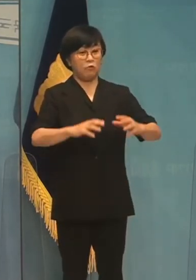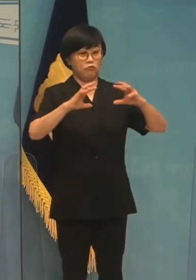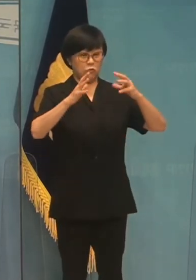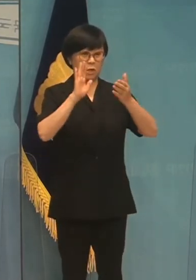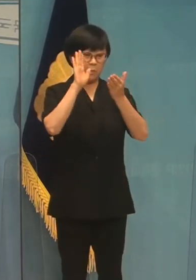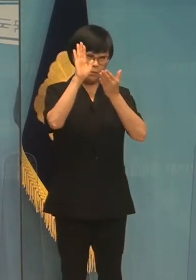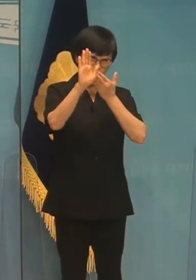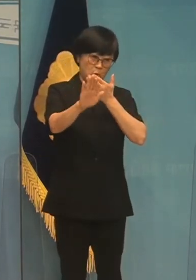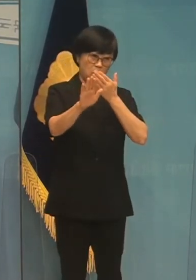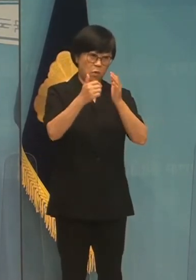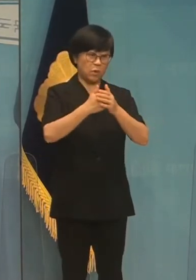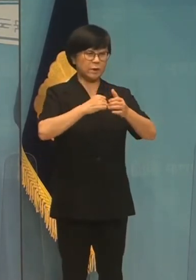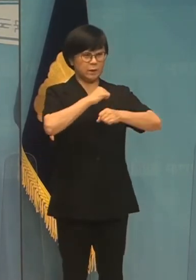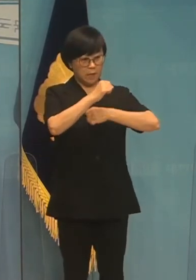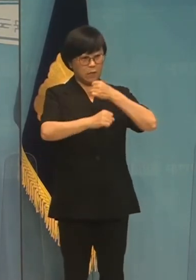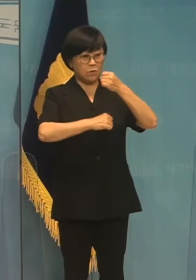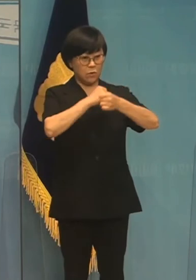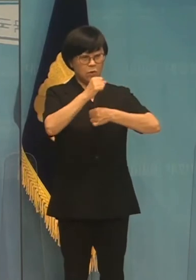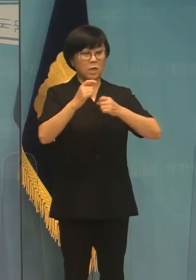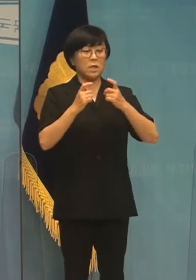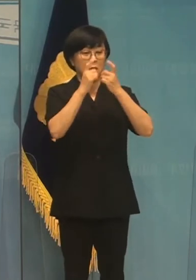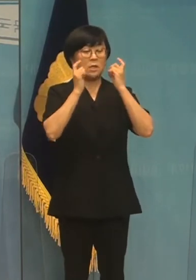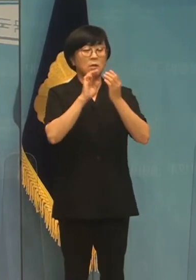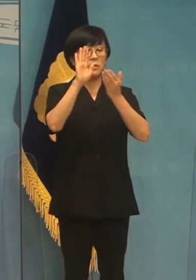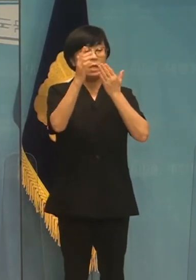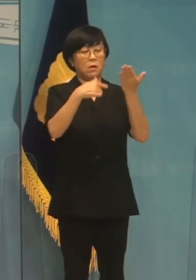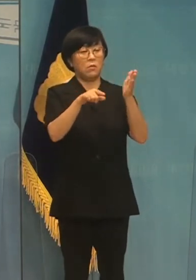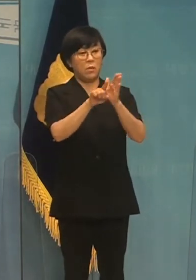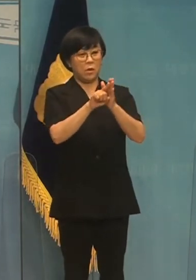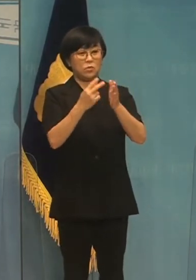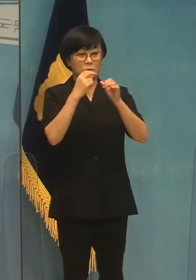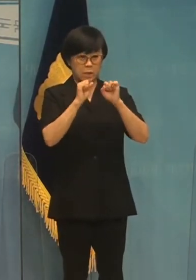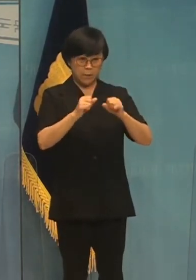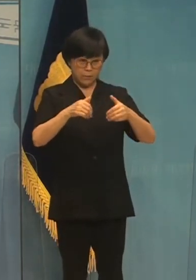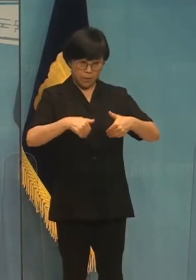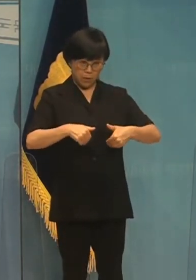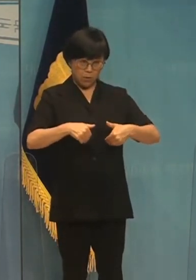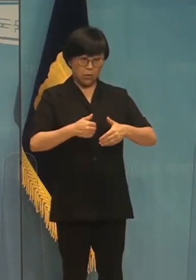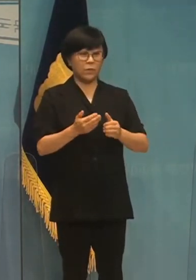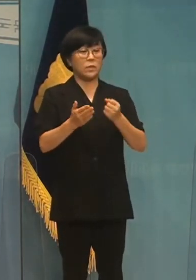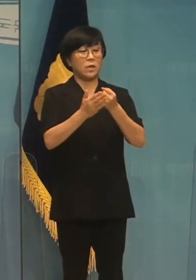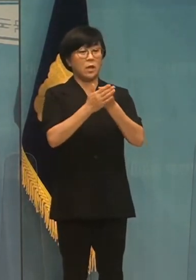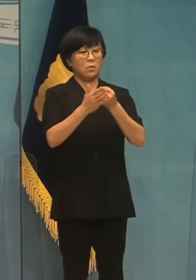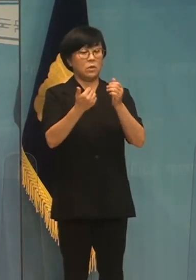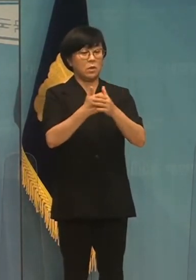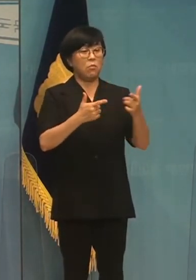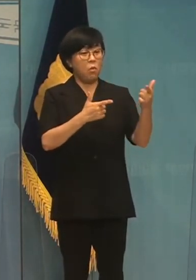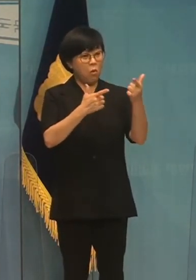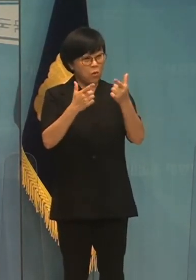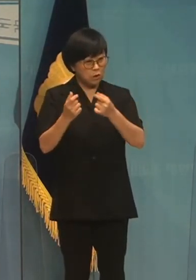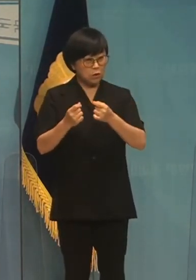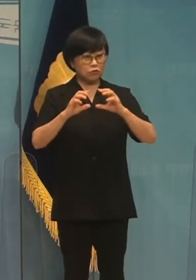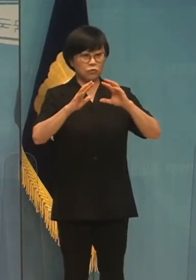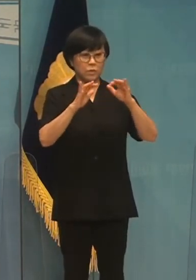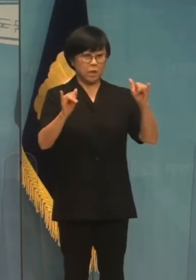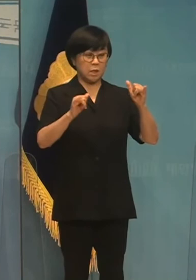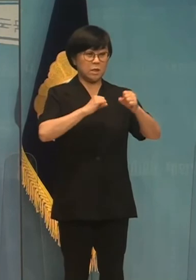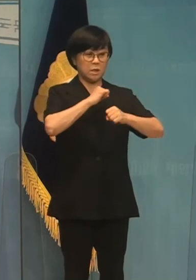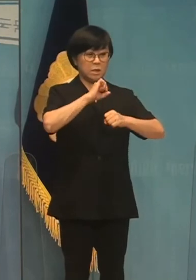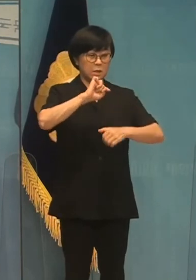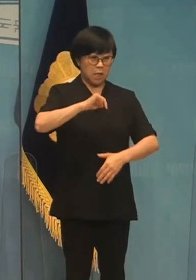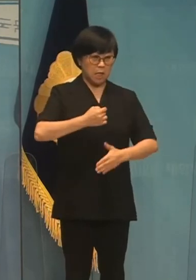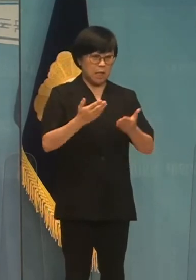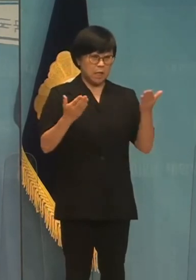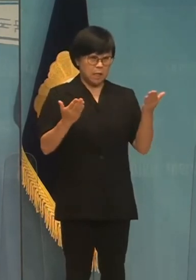국가는 앞으로 자유로운 개인의 미래를 위해 존재해야 합니다. 그래서 모든 국민이 자기가